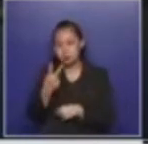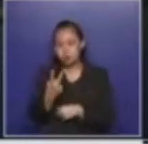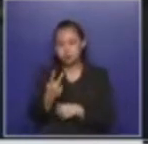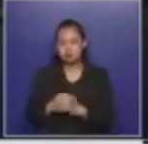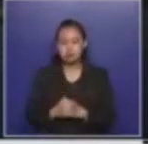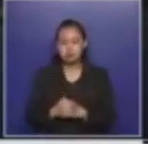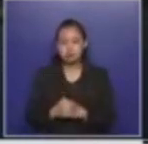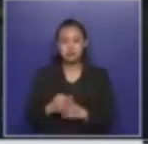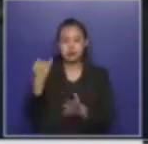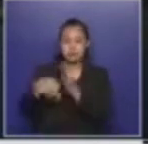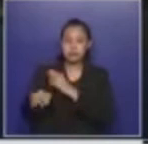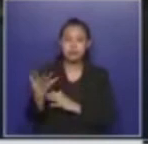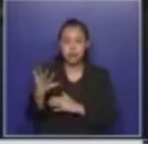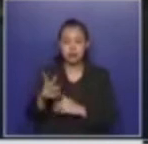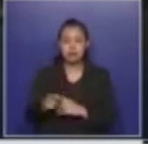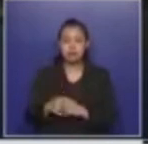ก็ไม่ได้ผิดครับ